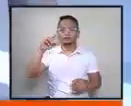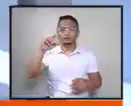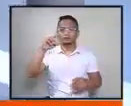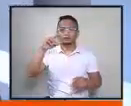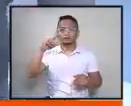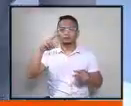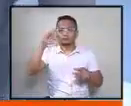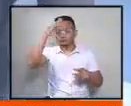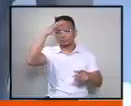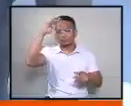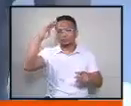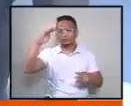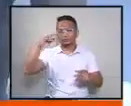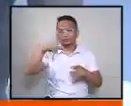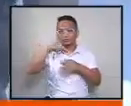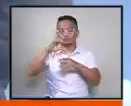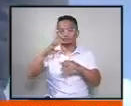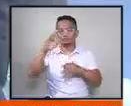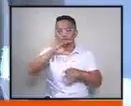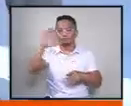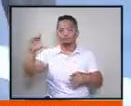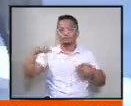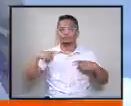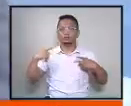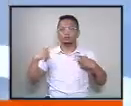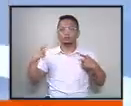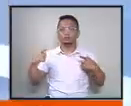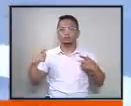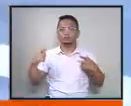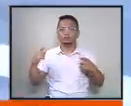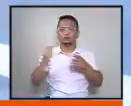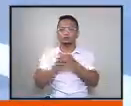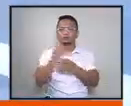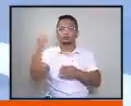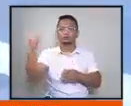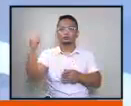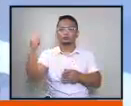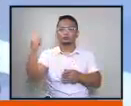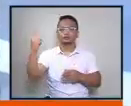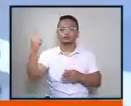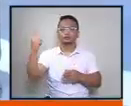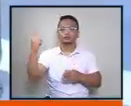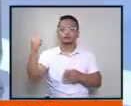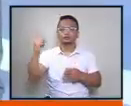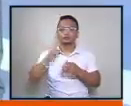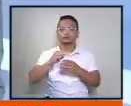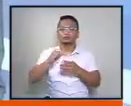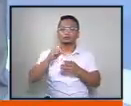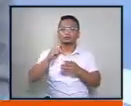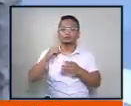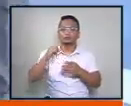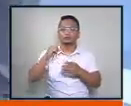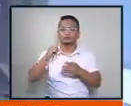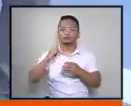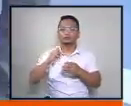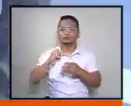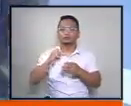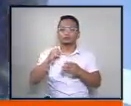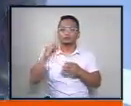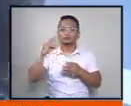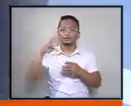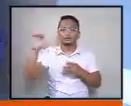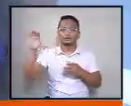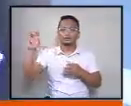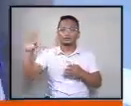Bulacan, Hilagang Quezon, Cavite at Laguna. Mga kapatid, signal number 1 din po sa Hilagang Silangang bahagi ng Cavite Sur at